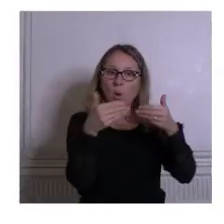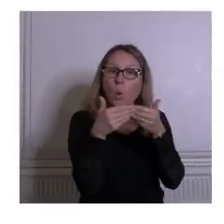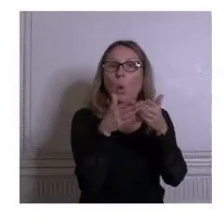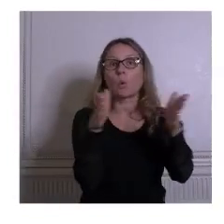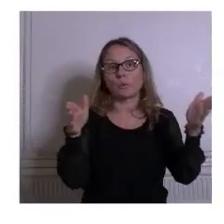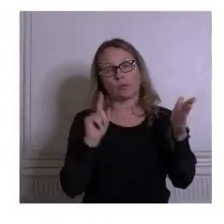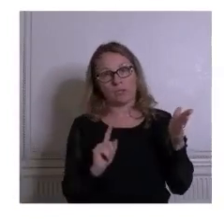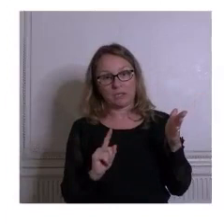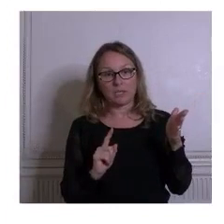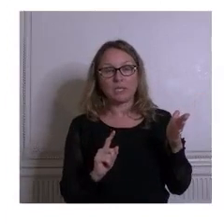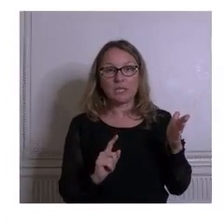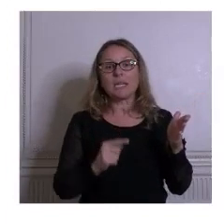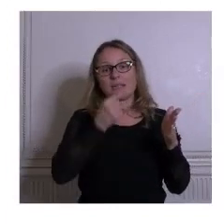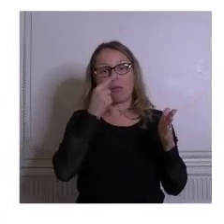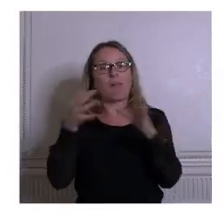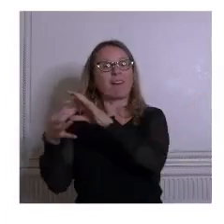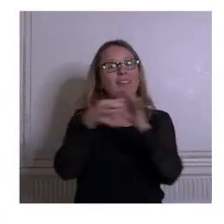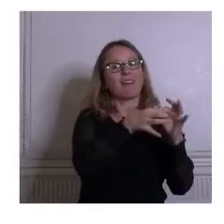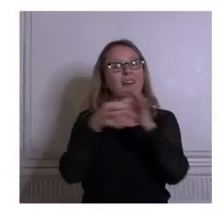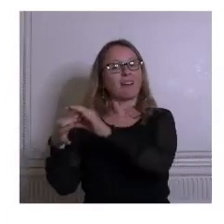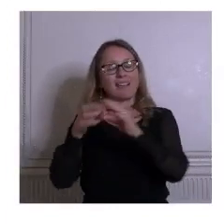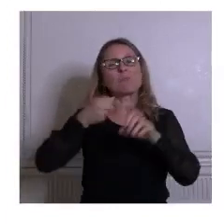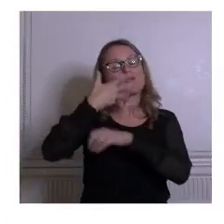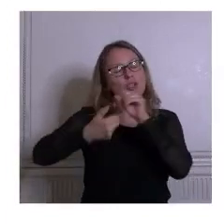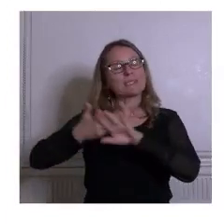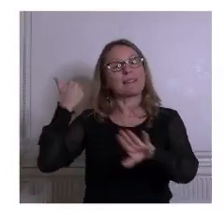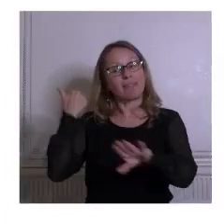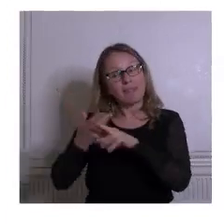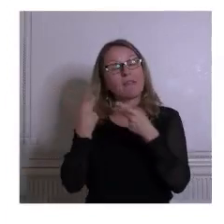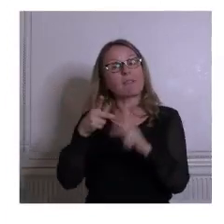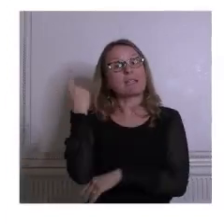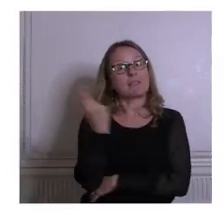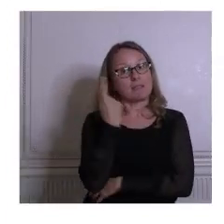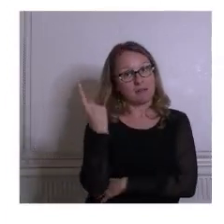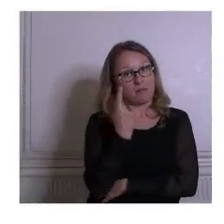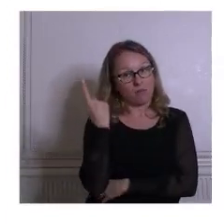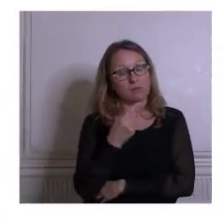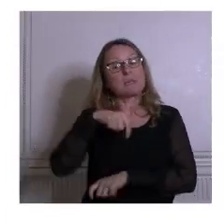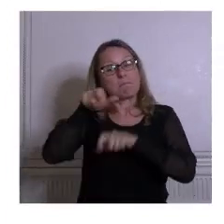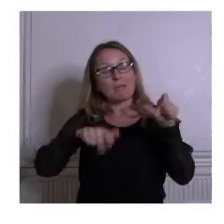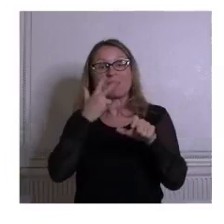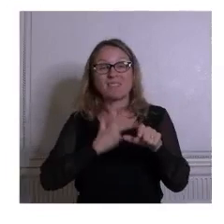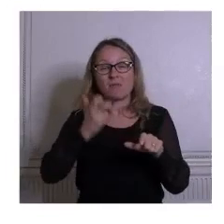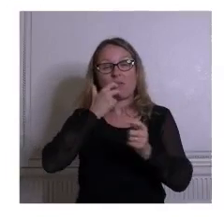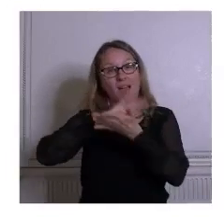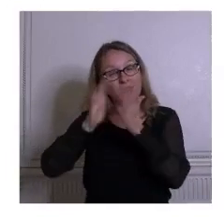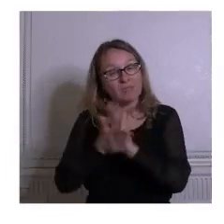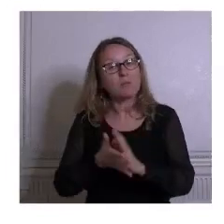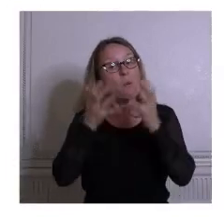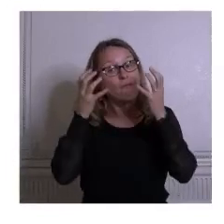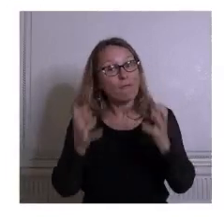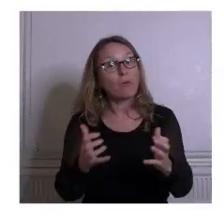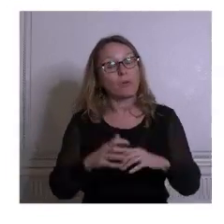président de la métropole, donc je ne peux pas lui reprocher de défendre les intérêts de Pessac. Et le jour où les échoppes ont été lancées, à un prix important